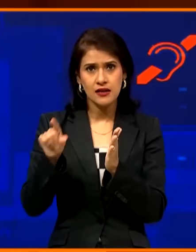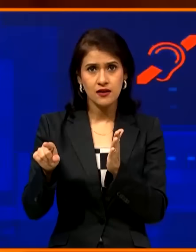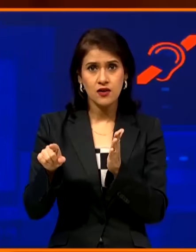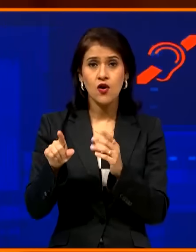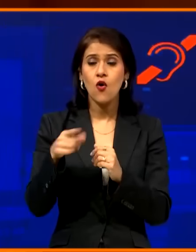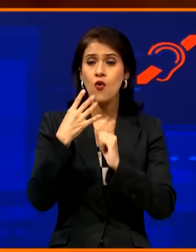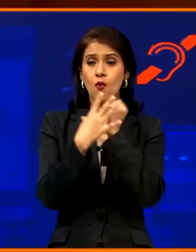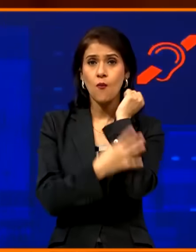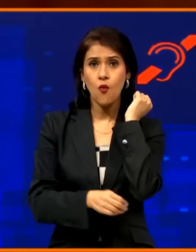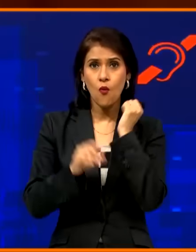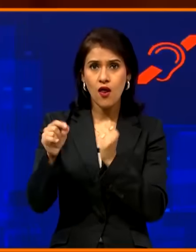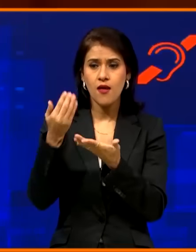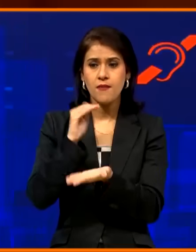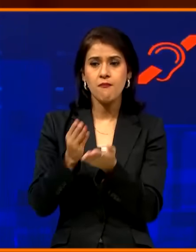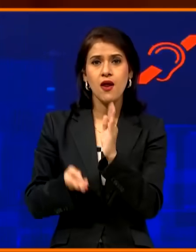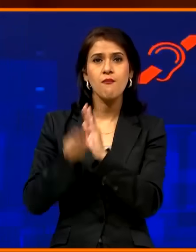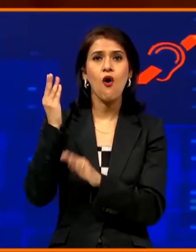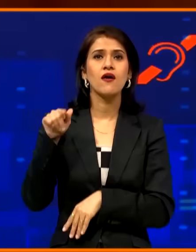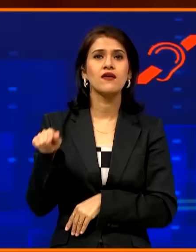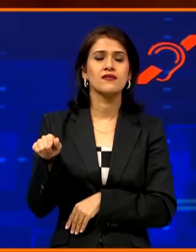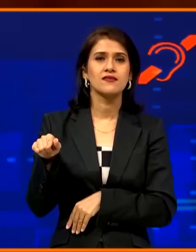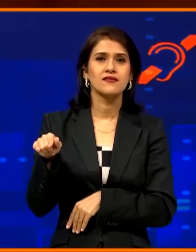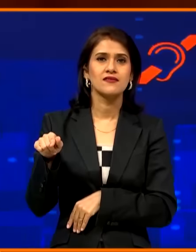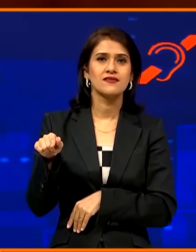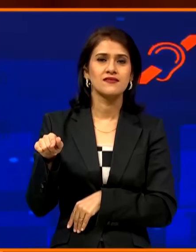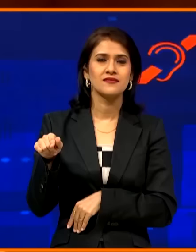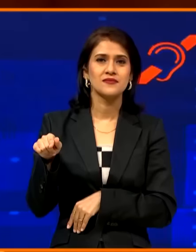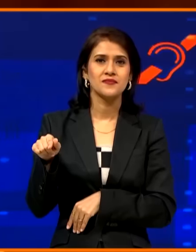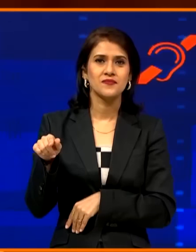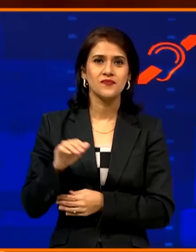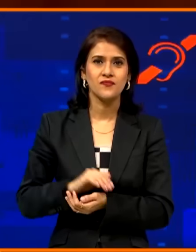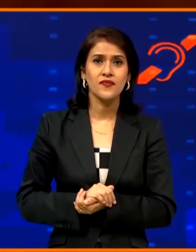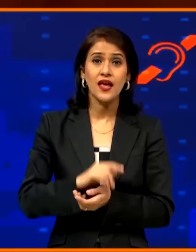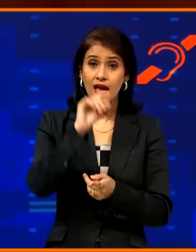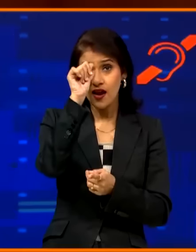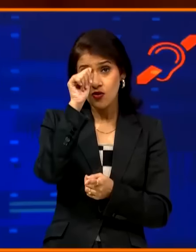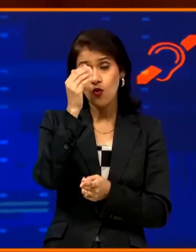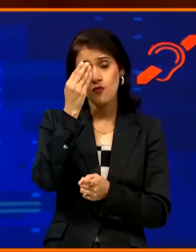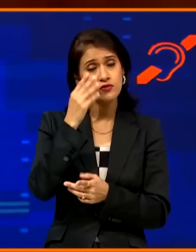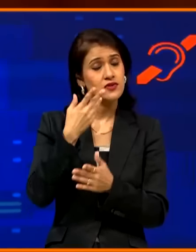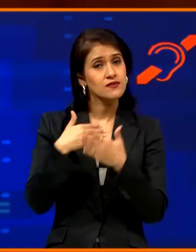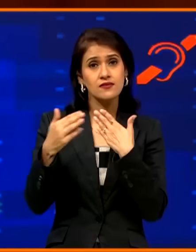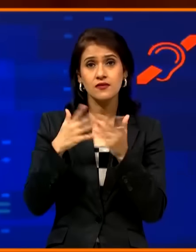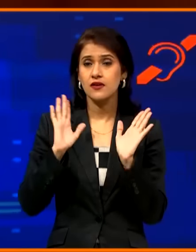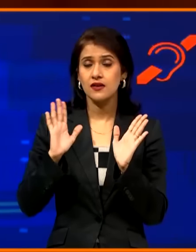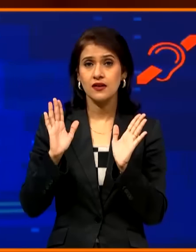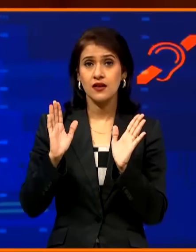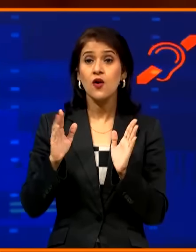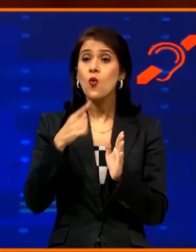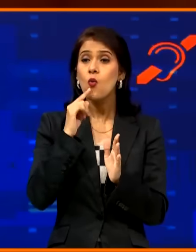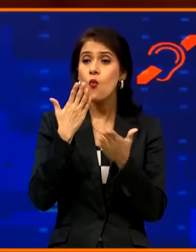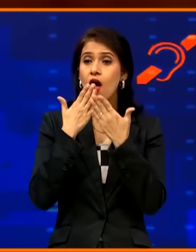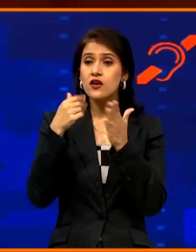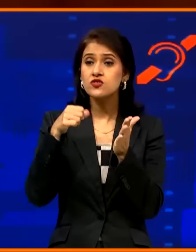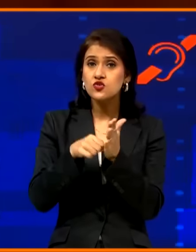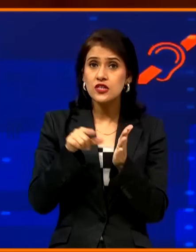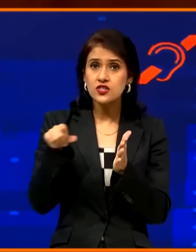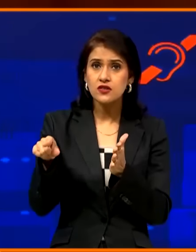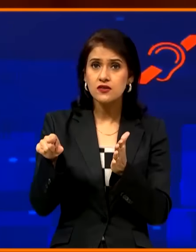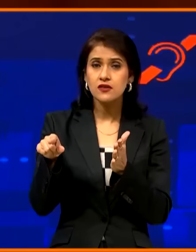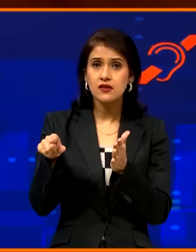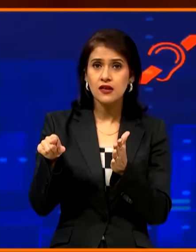गरीब लोगों में बच्चे ज्यादा होते हैं उसमें हिंदू भी है मुसलमान भी हैं सब तरह के लोग हैं आप तालीम दे